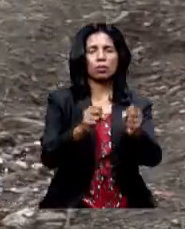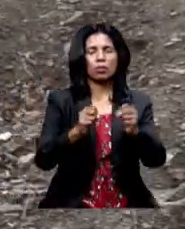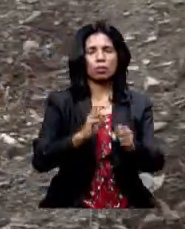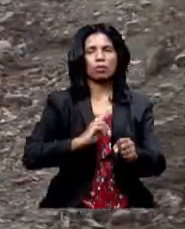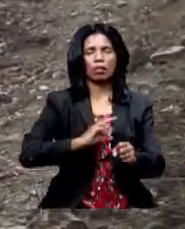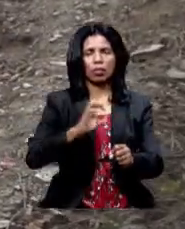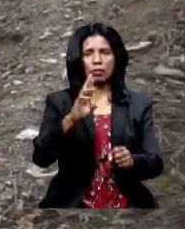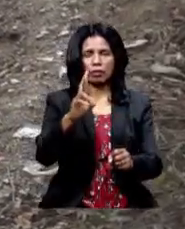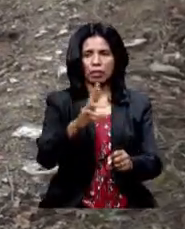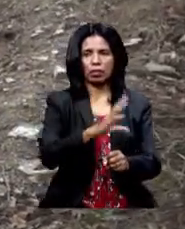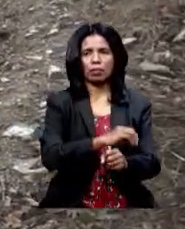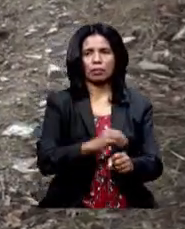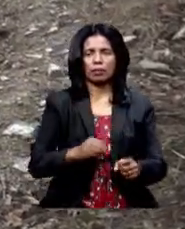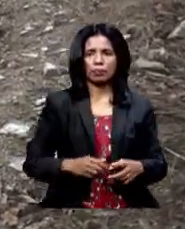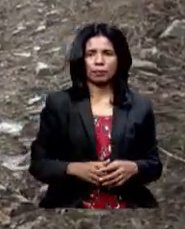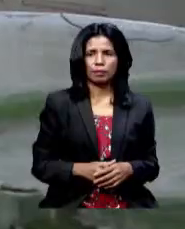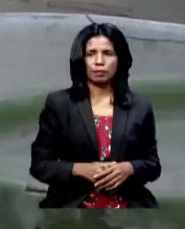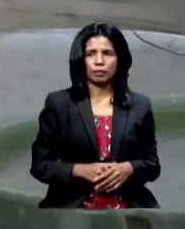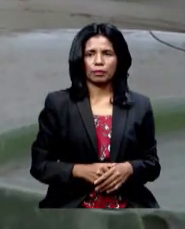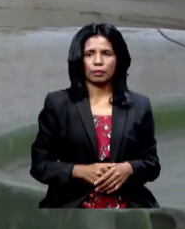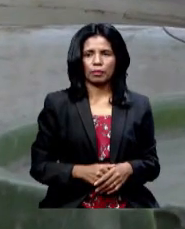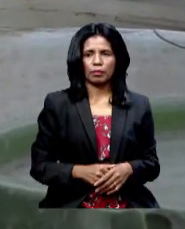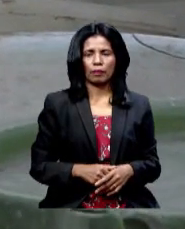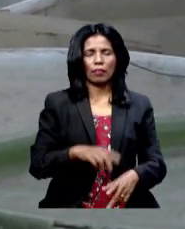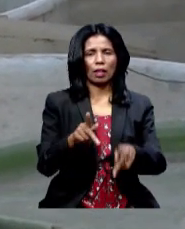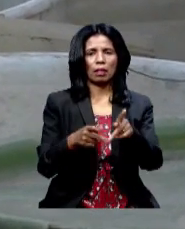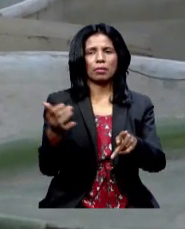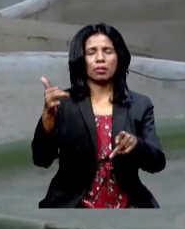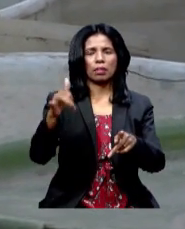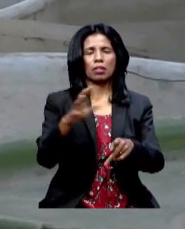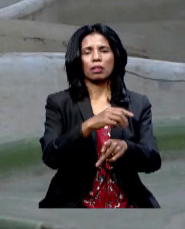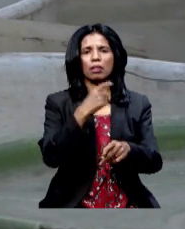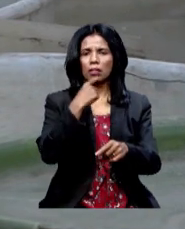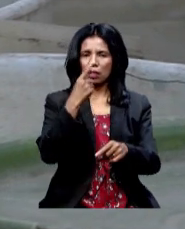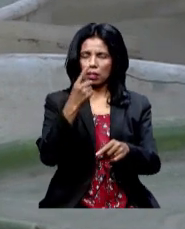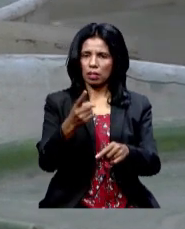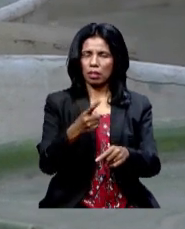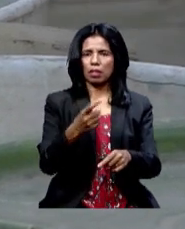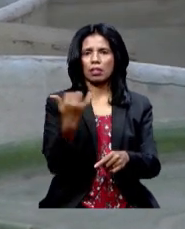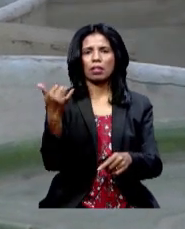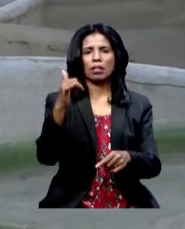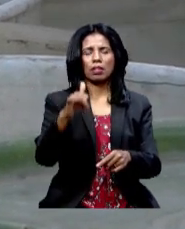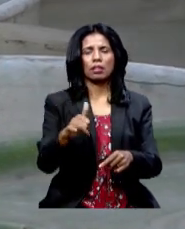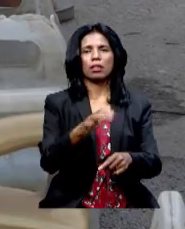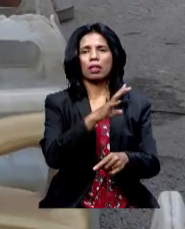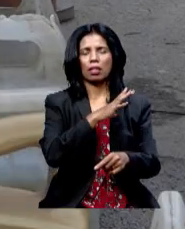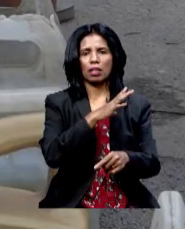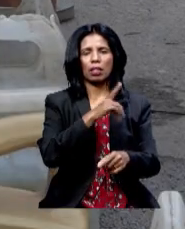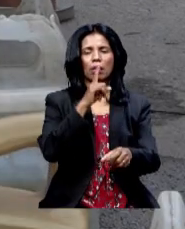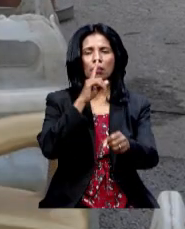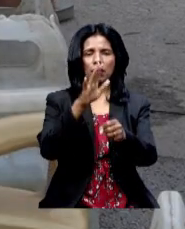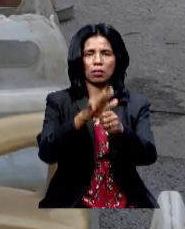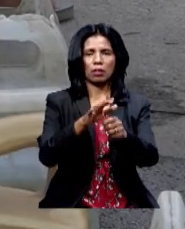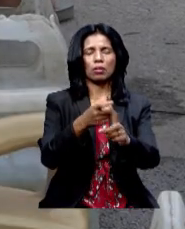posto administrativo Vera Cruz. Comunidade sira iha B2 Hateteng, durante ne sira hein hela promessa,